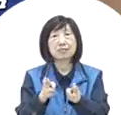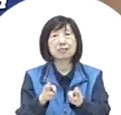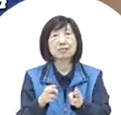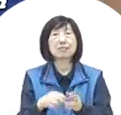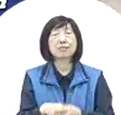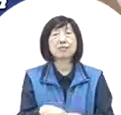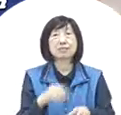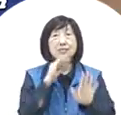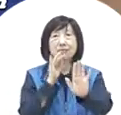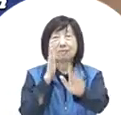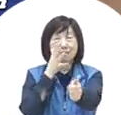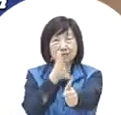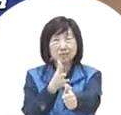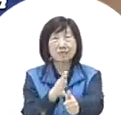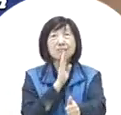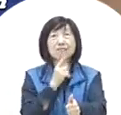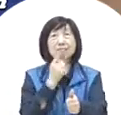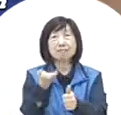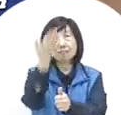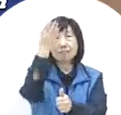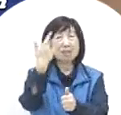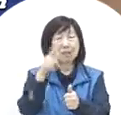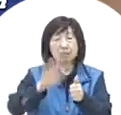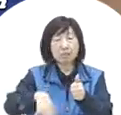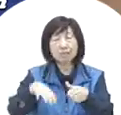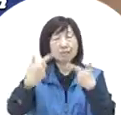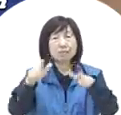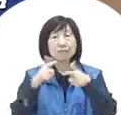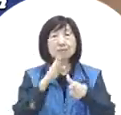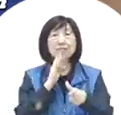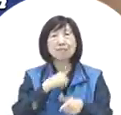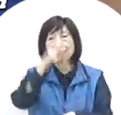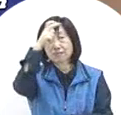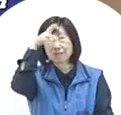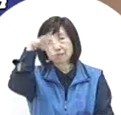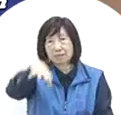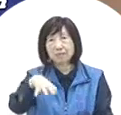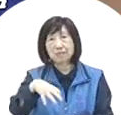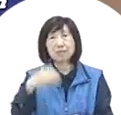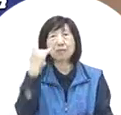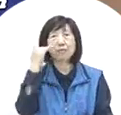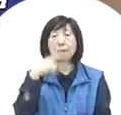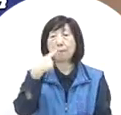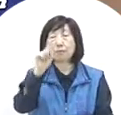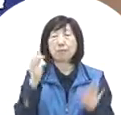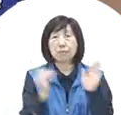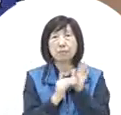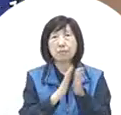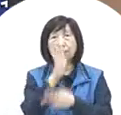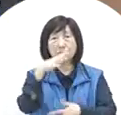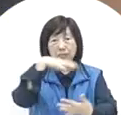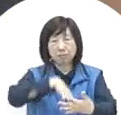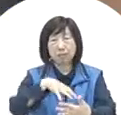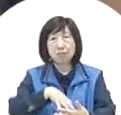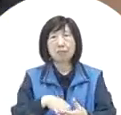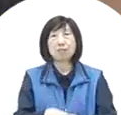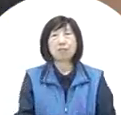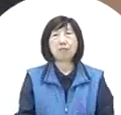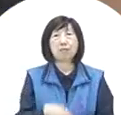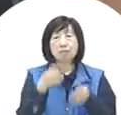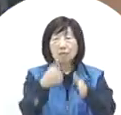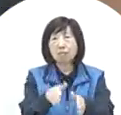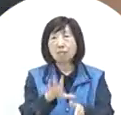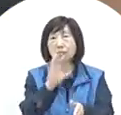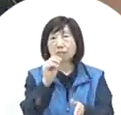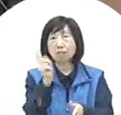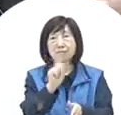法拘票。我问的问题是前端，警局受理这个案件之后，内部 谢事后你们内部也有对这个案子做相